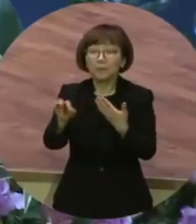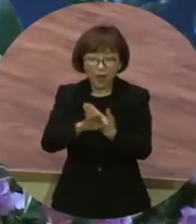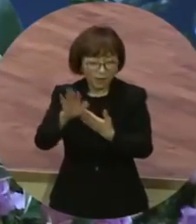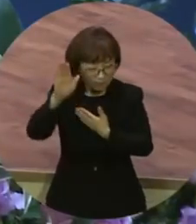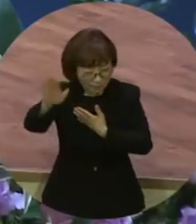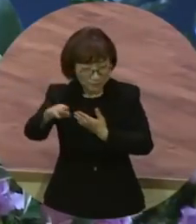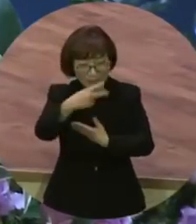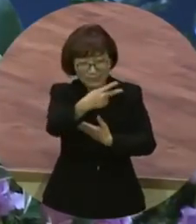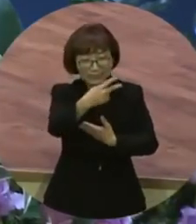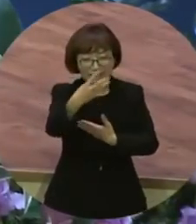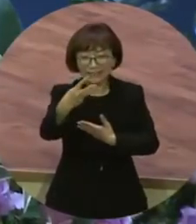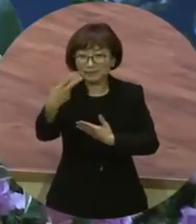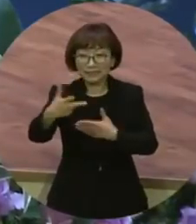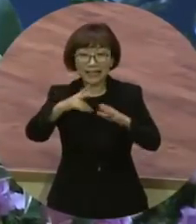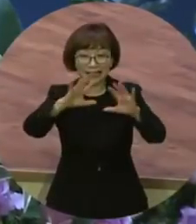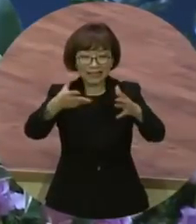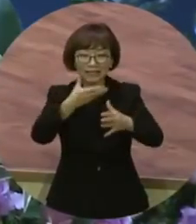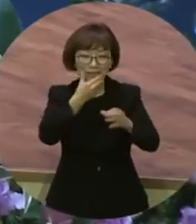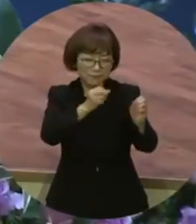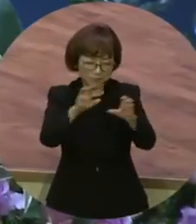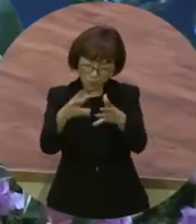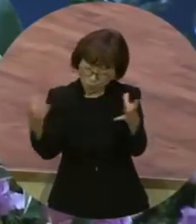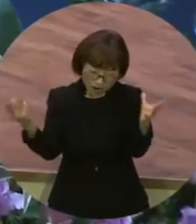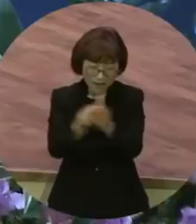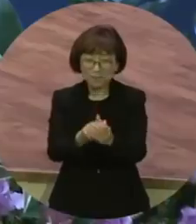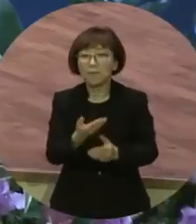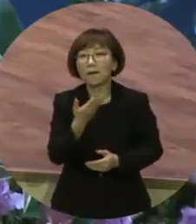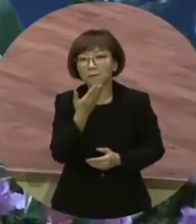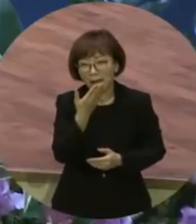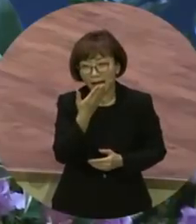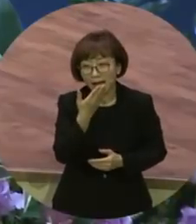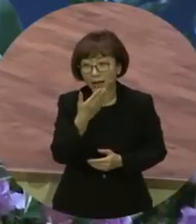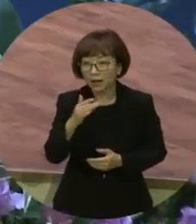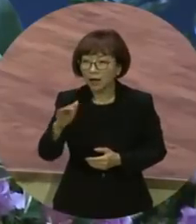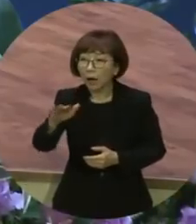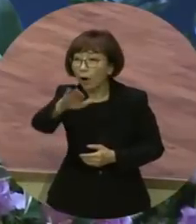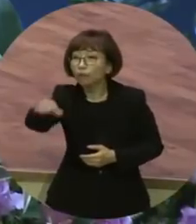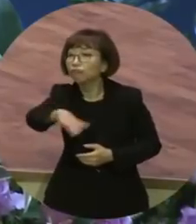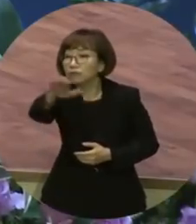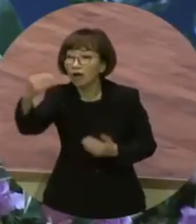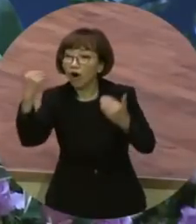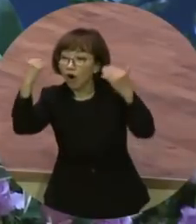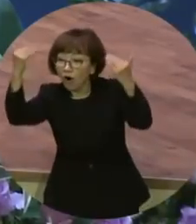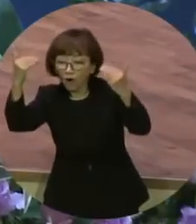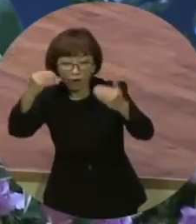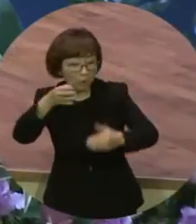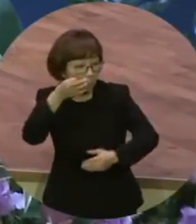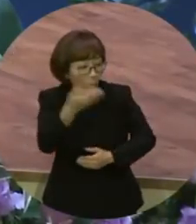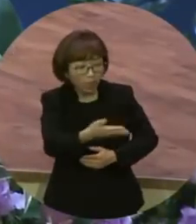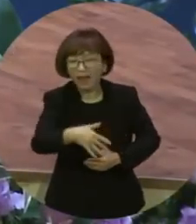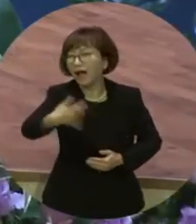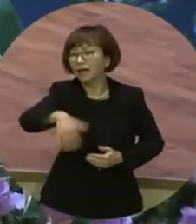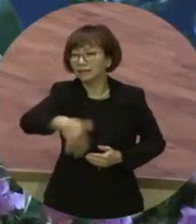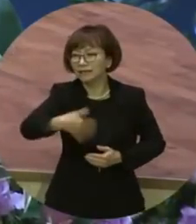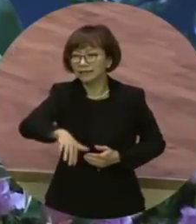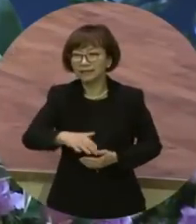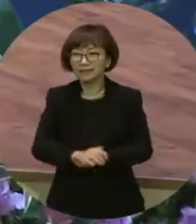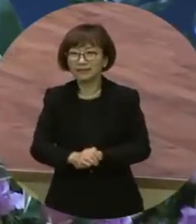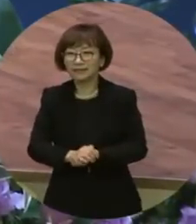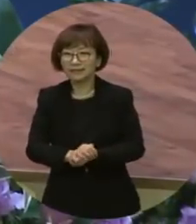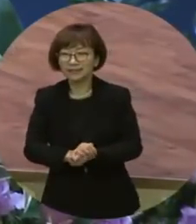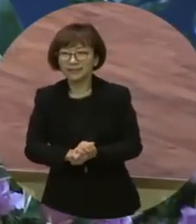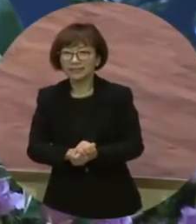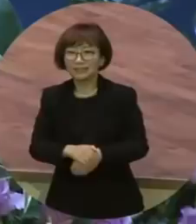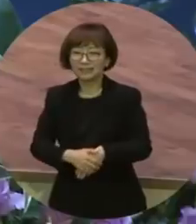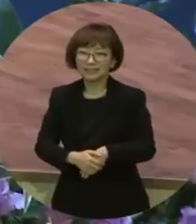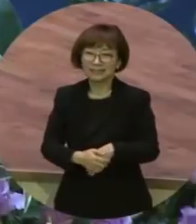것입니다. 그럼 우리가 보여줘야 돼요. 본 적이 없잖아요, 아이들은. 마치 그 말모의 영화에 부족한 몇 명 어른들이